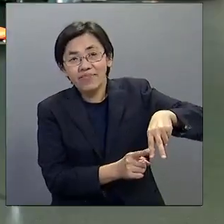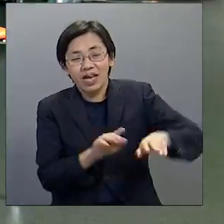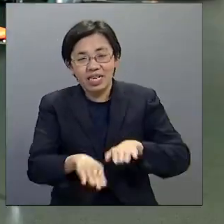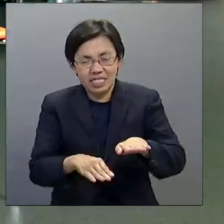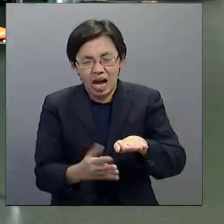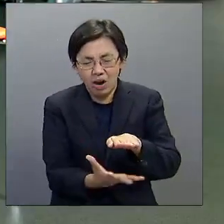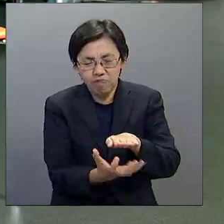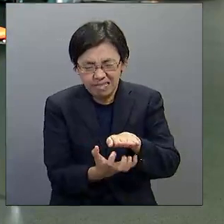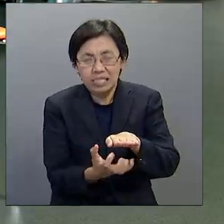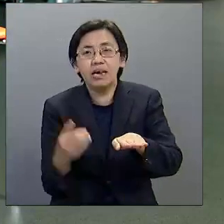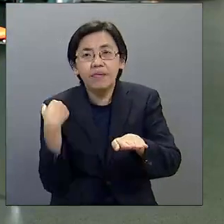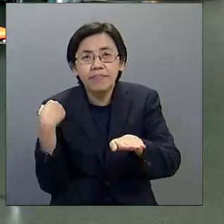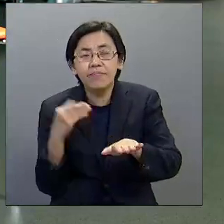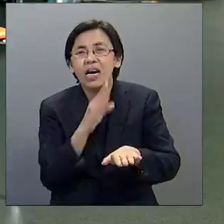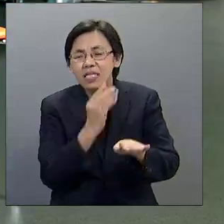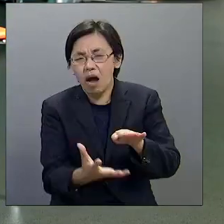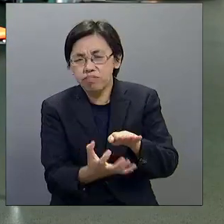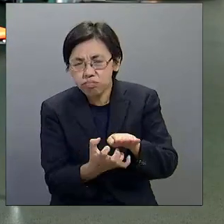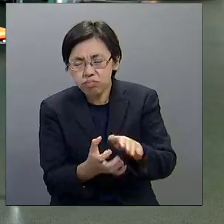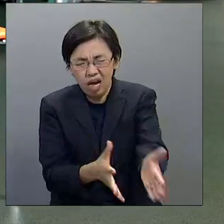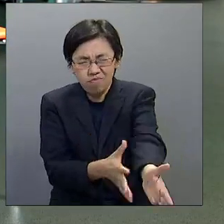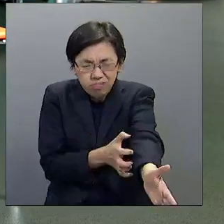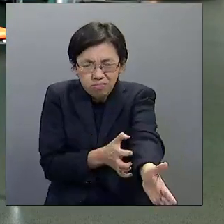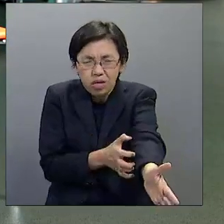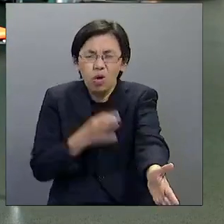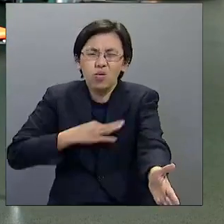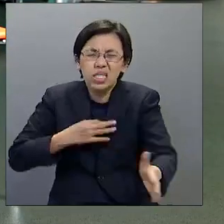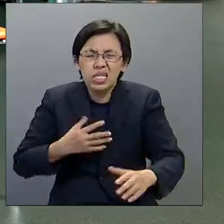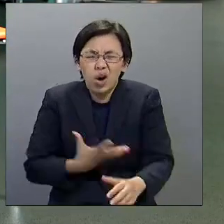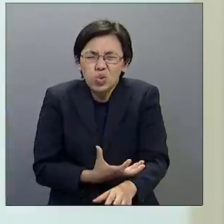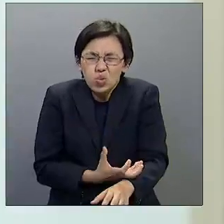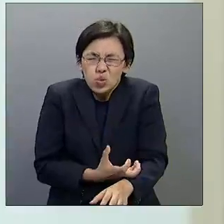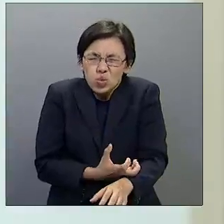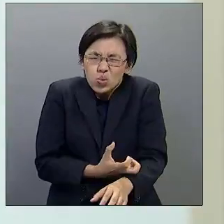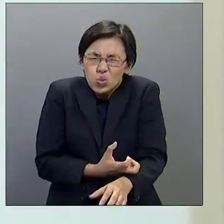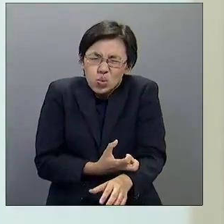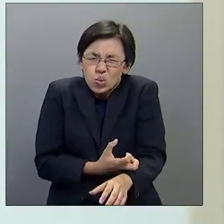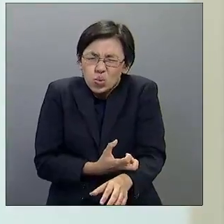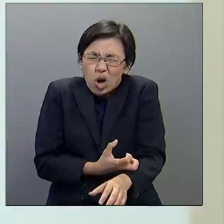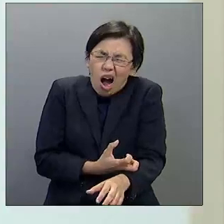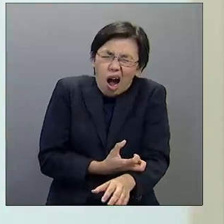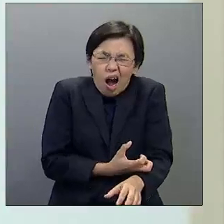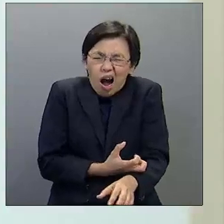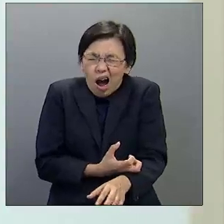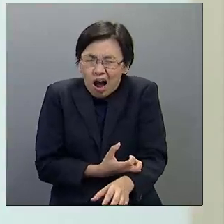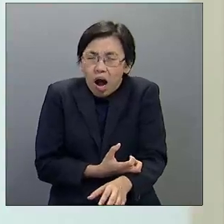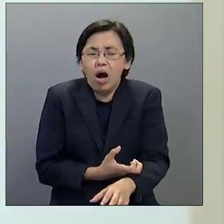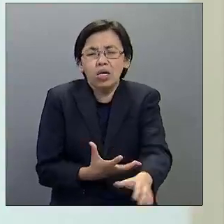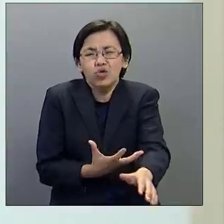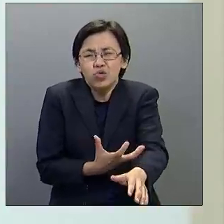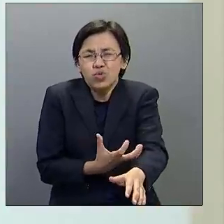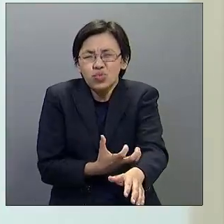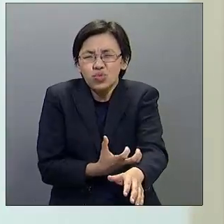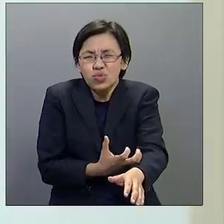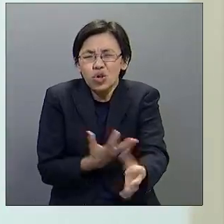คะซึ่งถ้าเกิดขึ้นแล้วเนี่ยมันจะทำให้เกิดอาการปวดแบบเฉียบพลันนะคะโดยที่ไม่สามารถควบคุมได้นะคะแต่อาการปวดเนี้ยก็